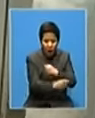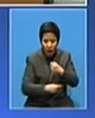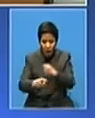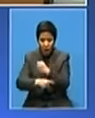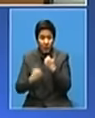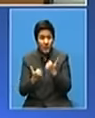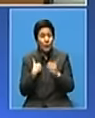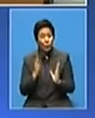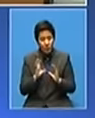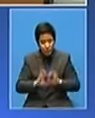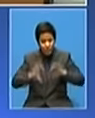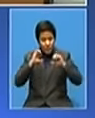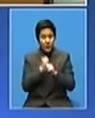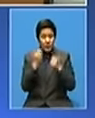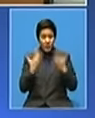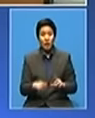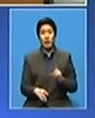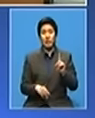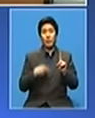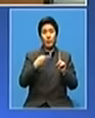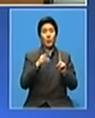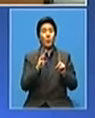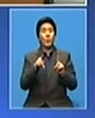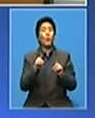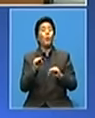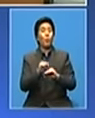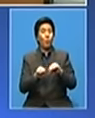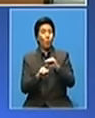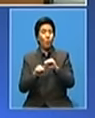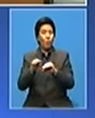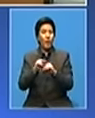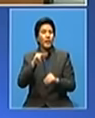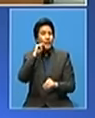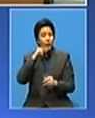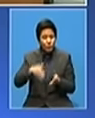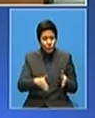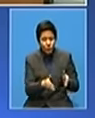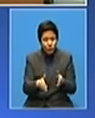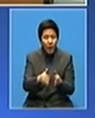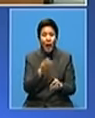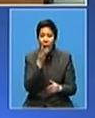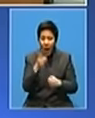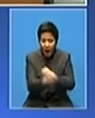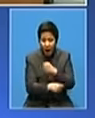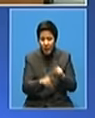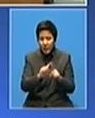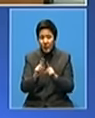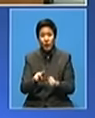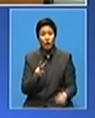ลดำเนินการไปแล้วกว่า 16,000 โครงการนะครับแหล่งน้ำในไร่นาจำนวน